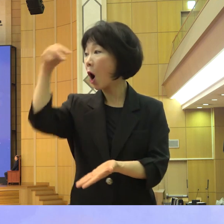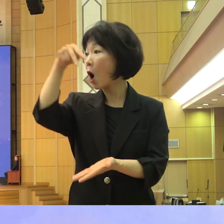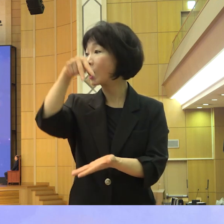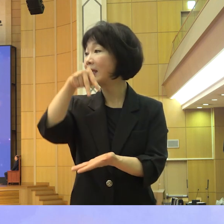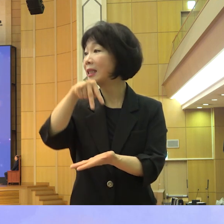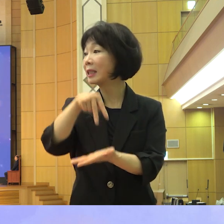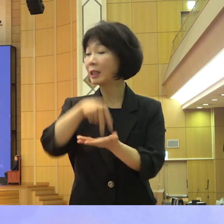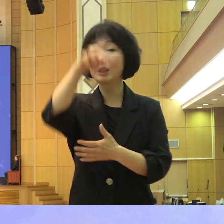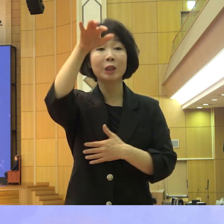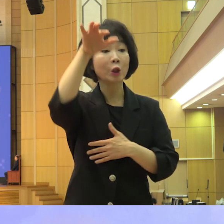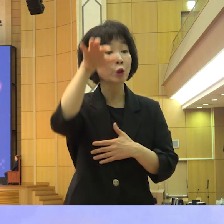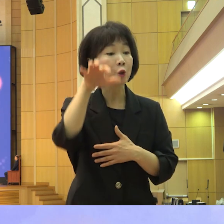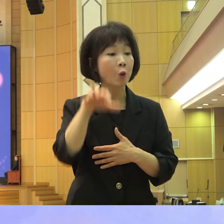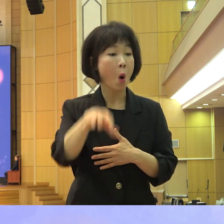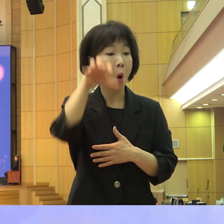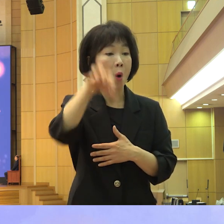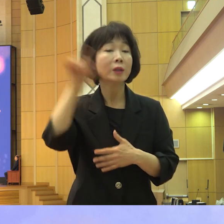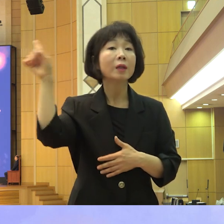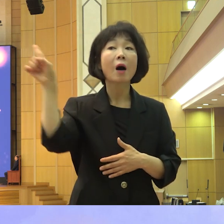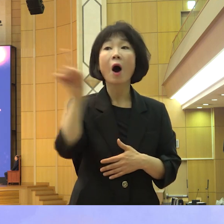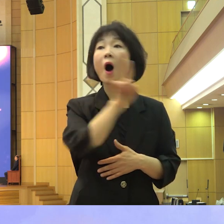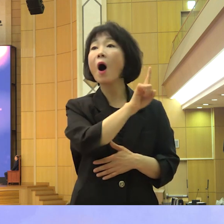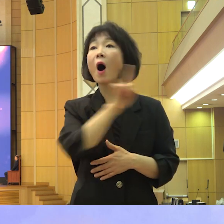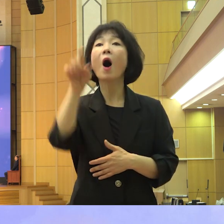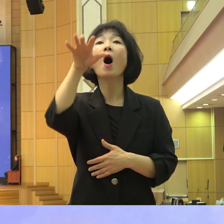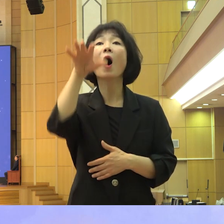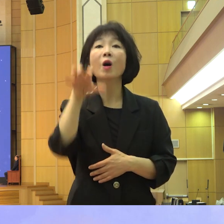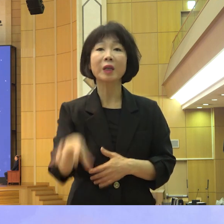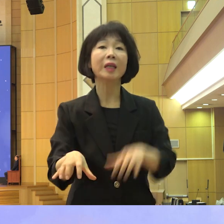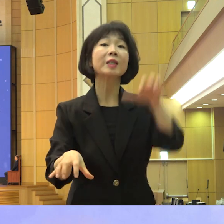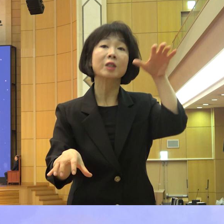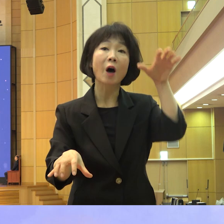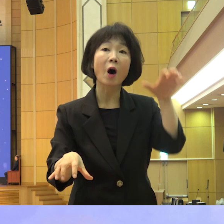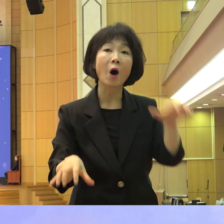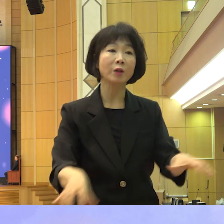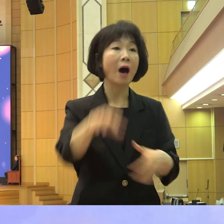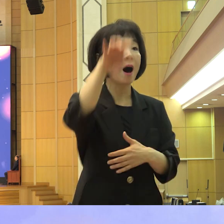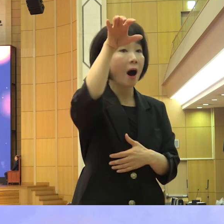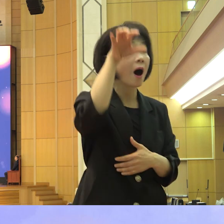내가 서 있는 곳